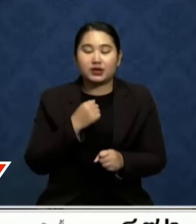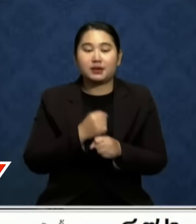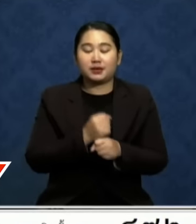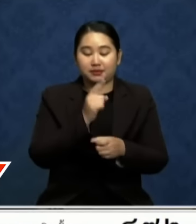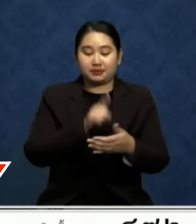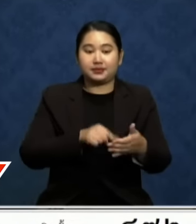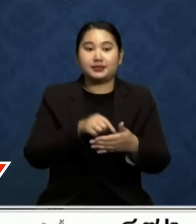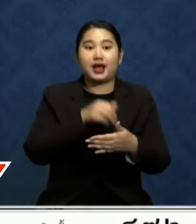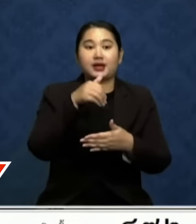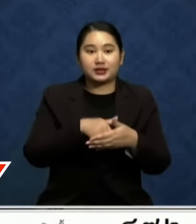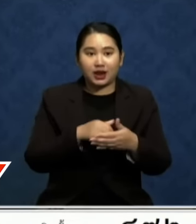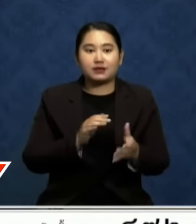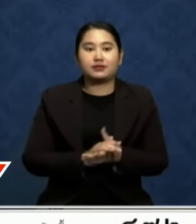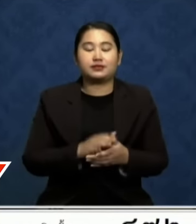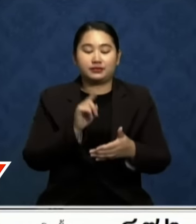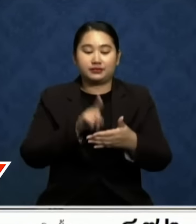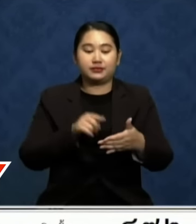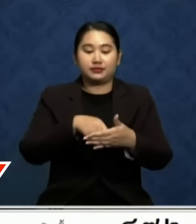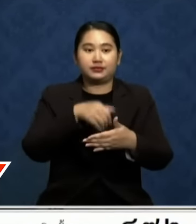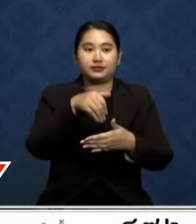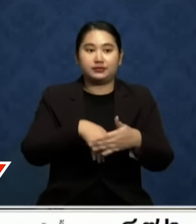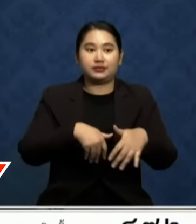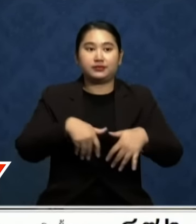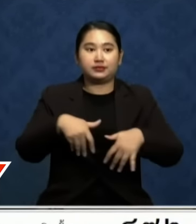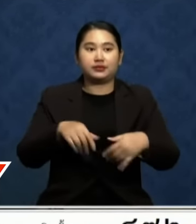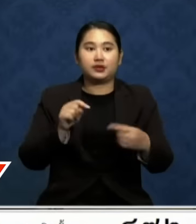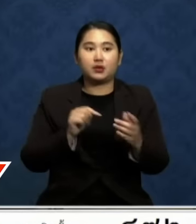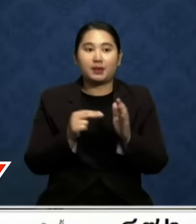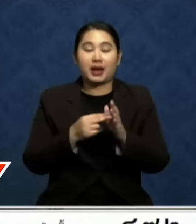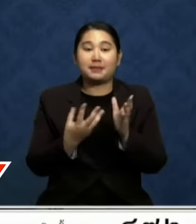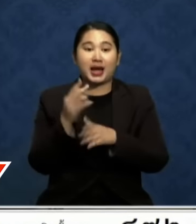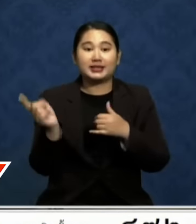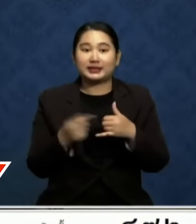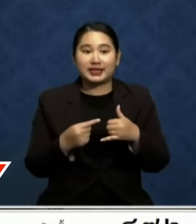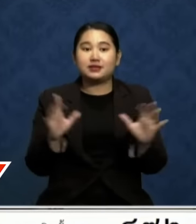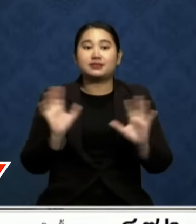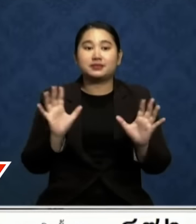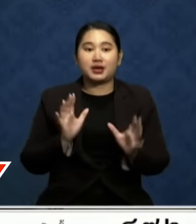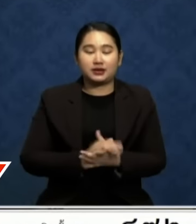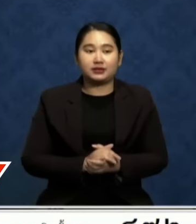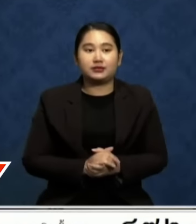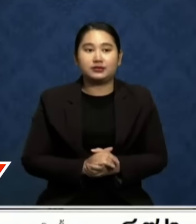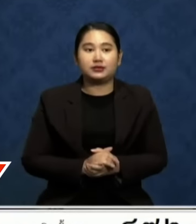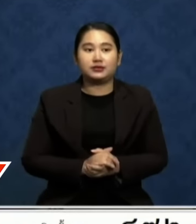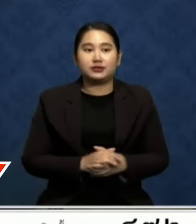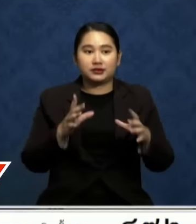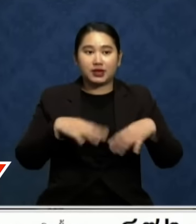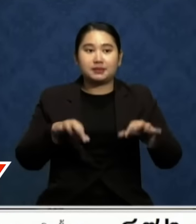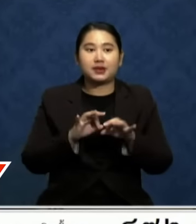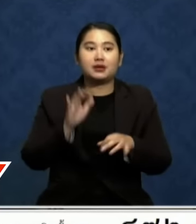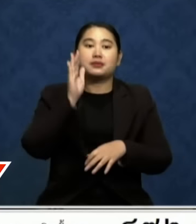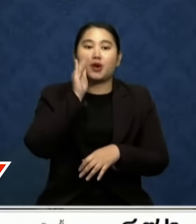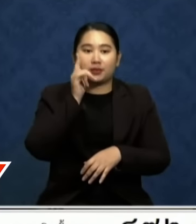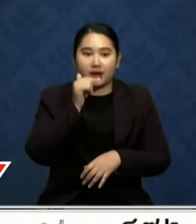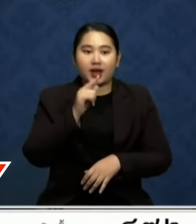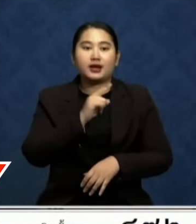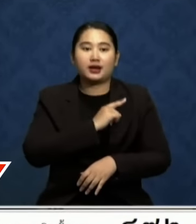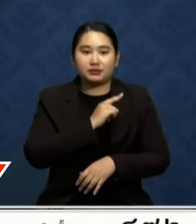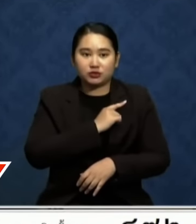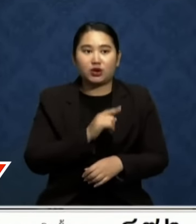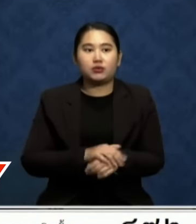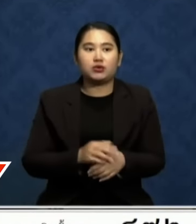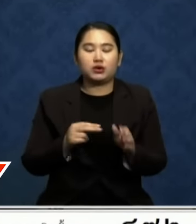ค่ะมาจากการเลือกตั้งของประชาชนค่ะไม่ใช่ไม้เรียวของใครคนใดคนหนึ่งนะคะจริงๆแล้วมันคือต้องหน้าที่ของคุณพ่อคุณแม่ค่ะในการ